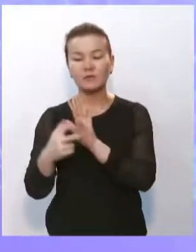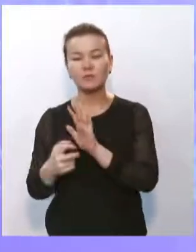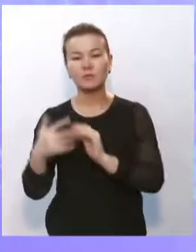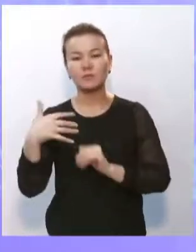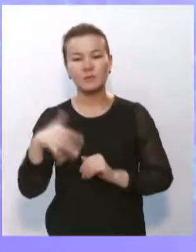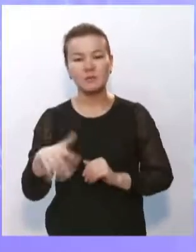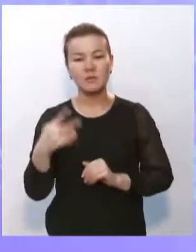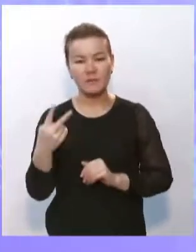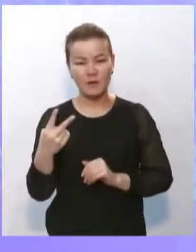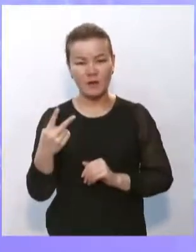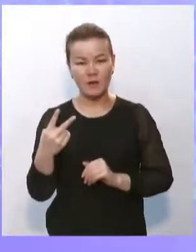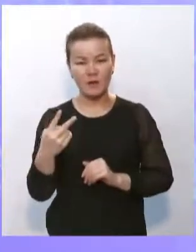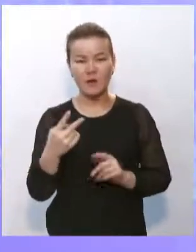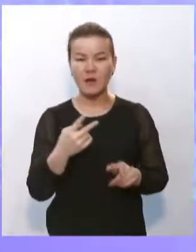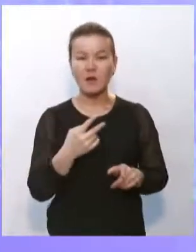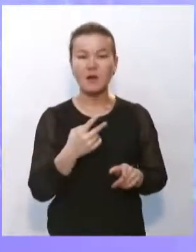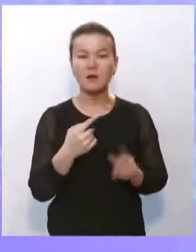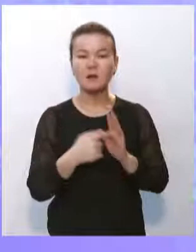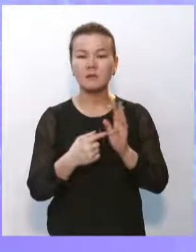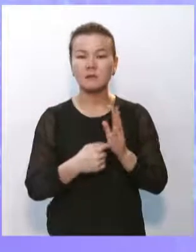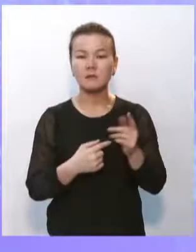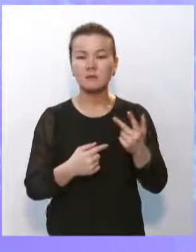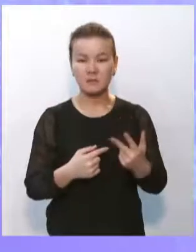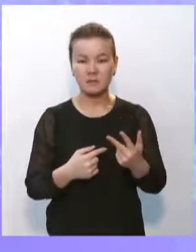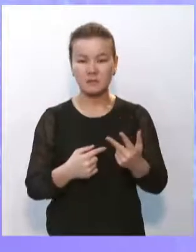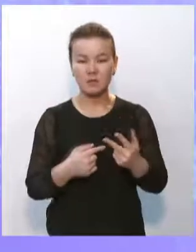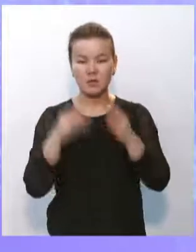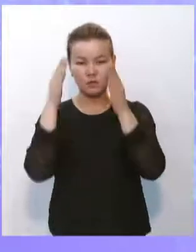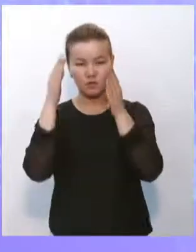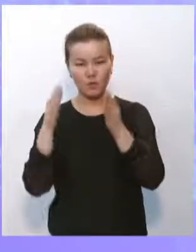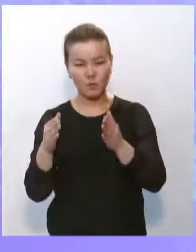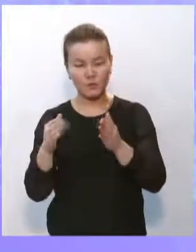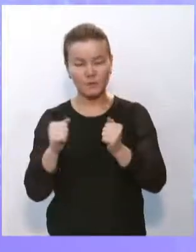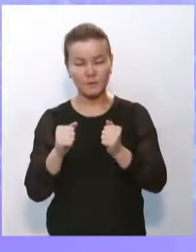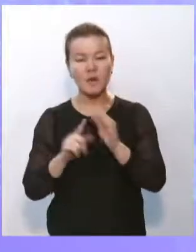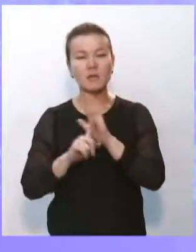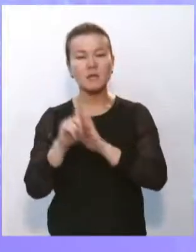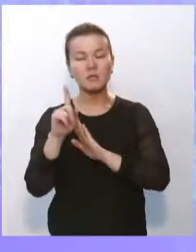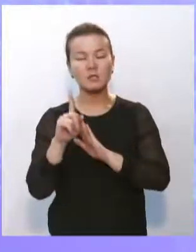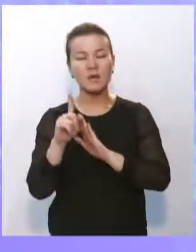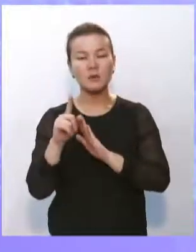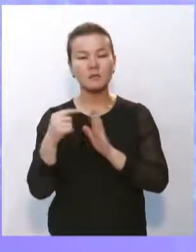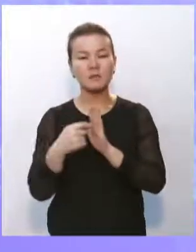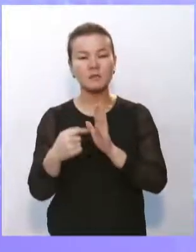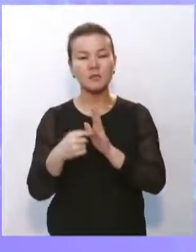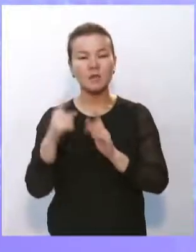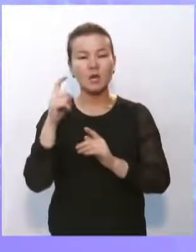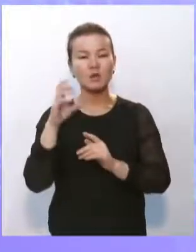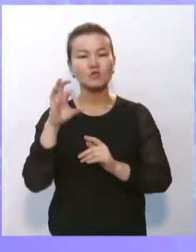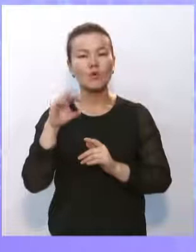852 на 3 столбика начинаем деление сотен